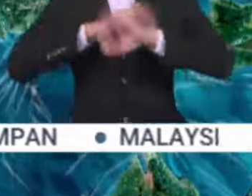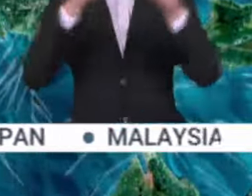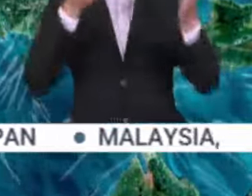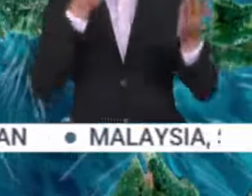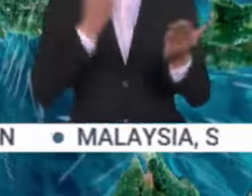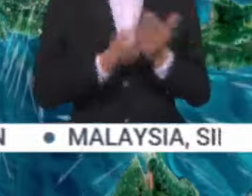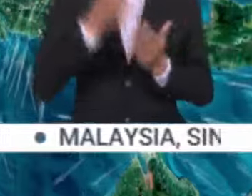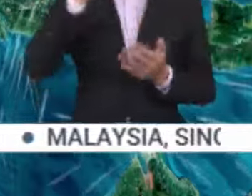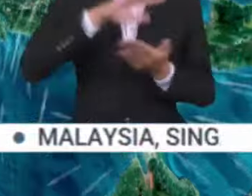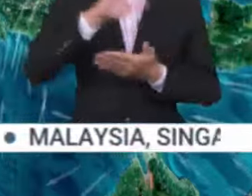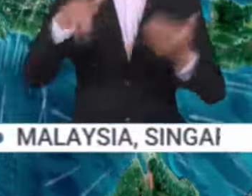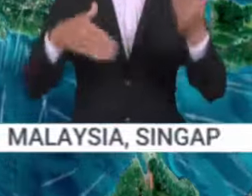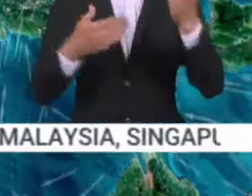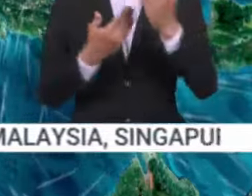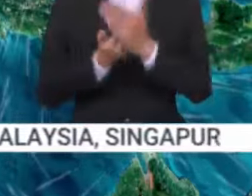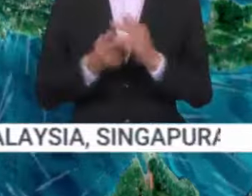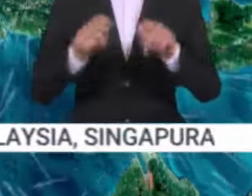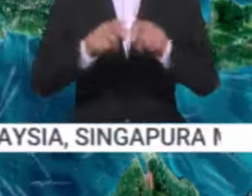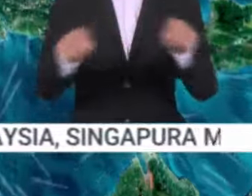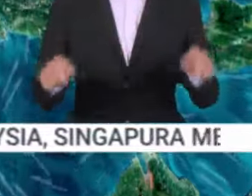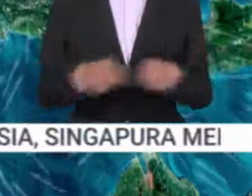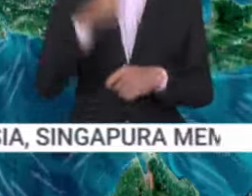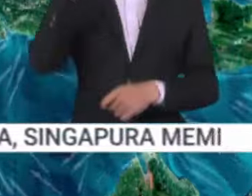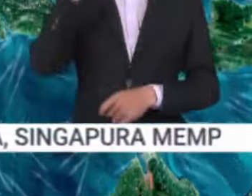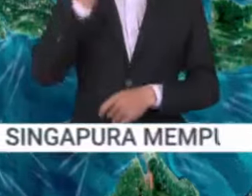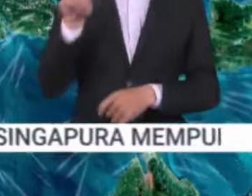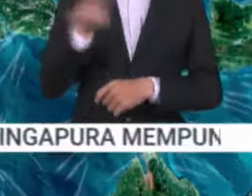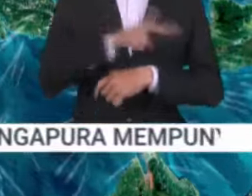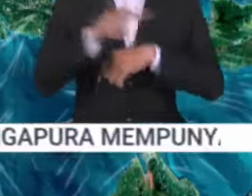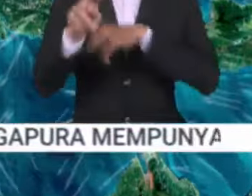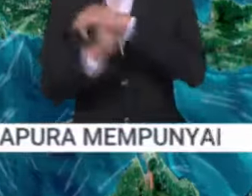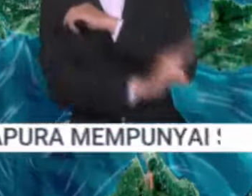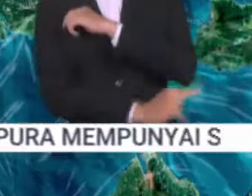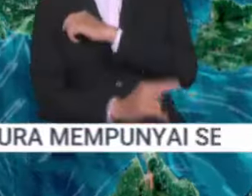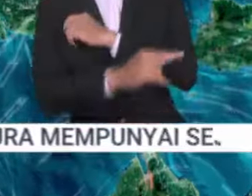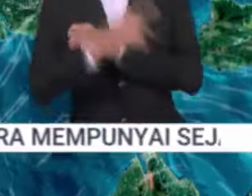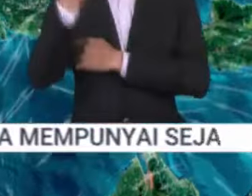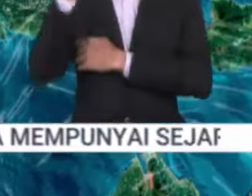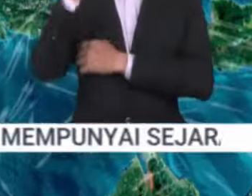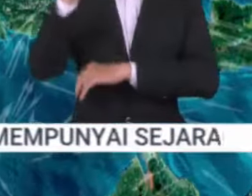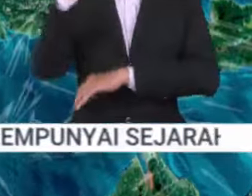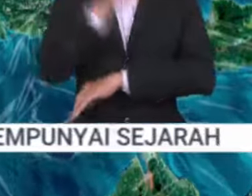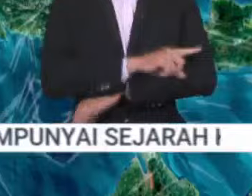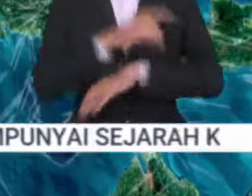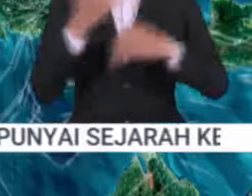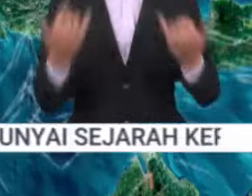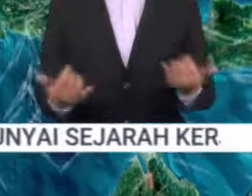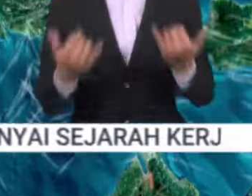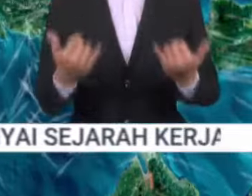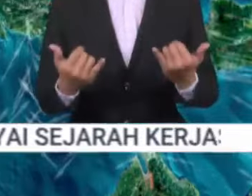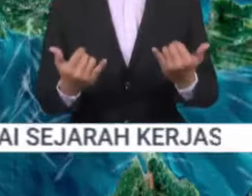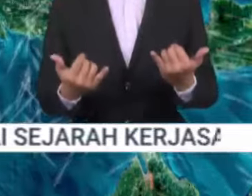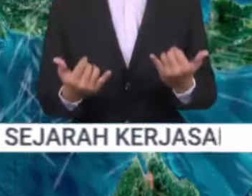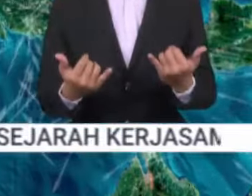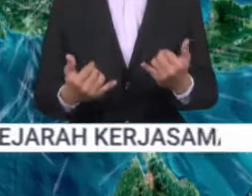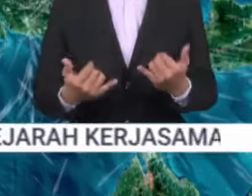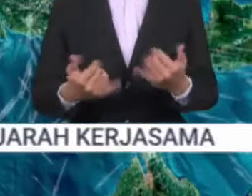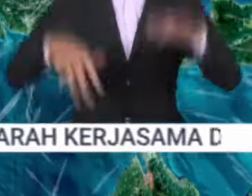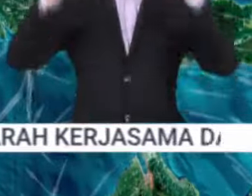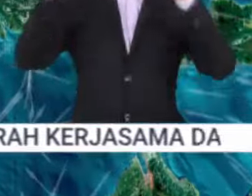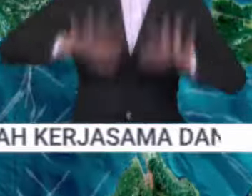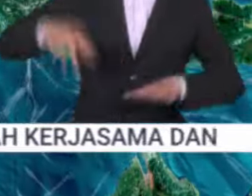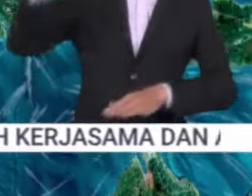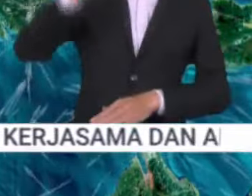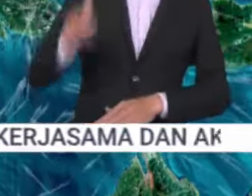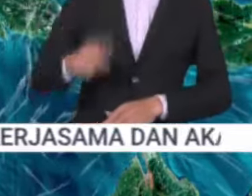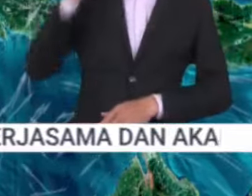di hampir ke semua bahagian untuk kedua-dua negeri berkenaan pada sepanjang hari ini, dengan cuaca ribut petir dilihat hanya berlaku di satu dua